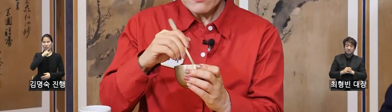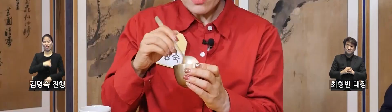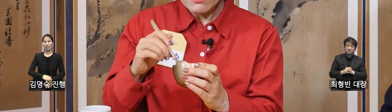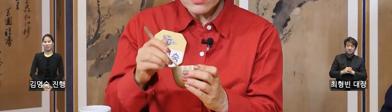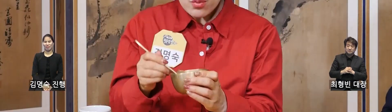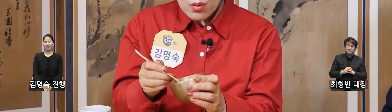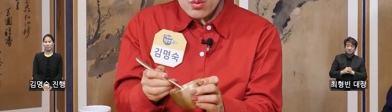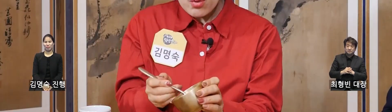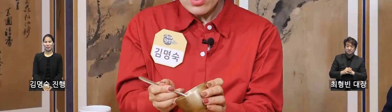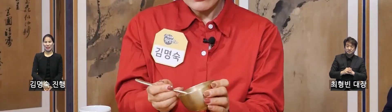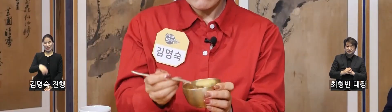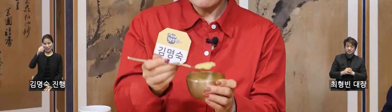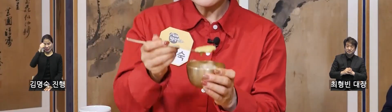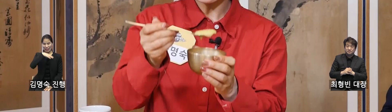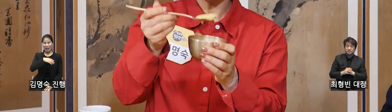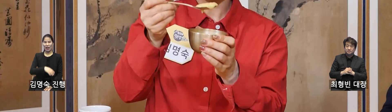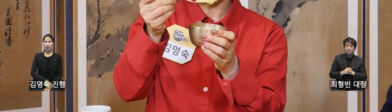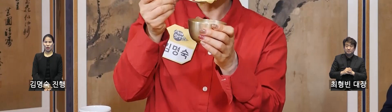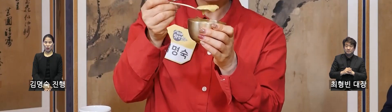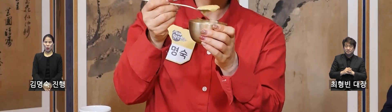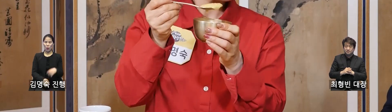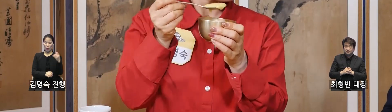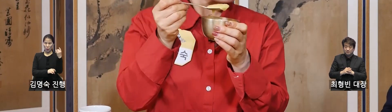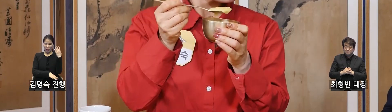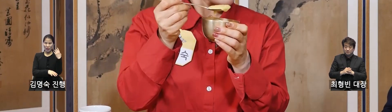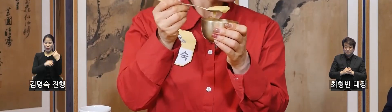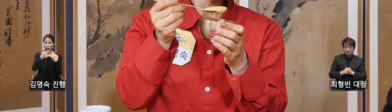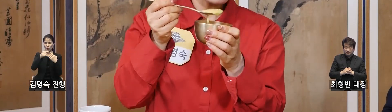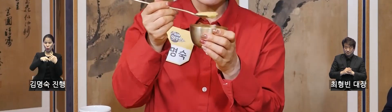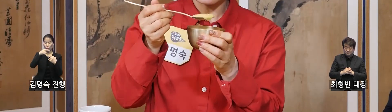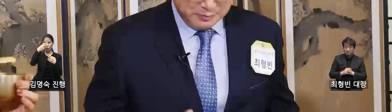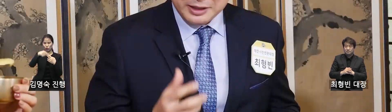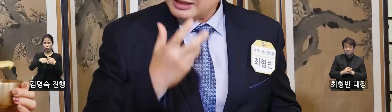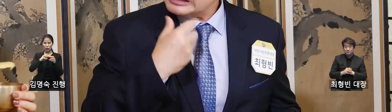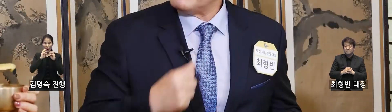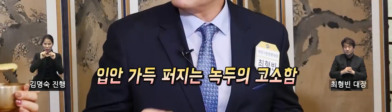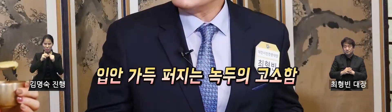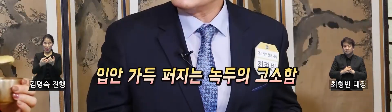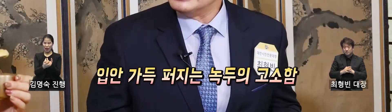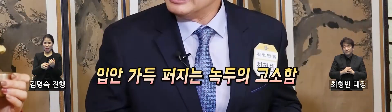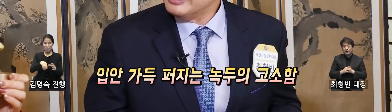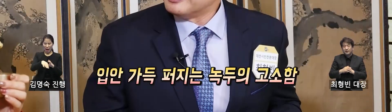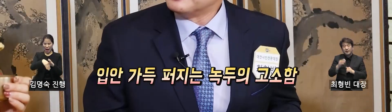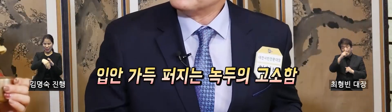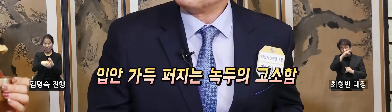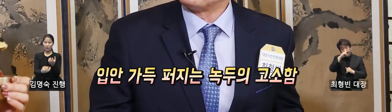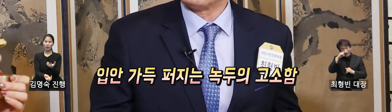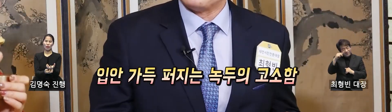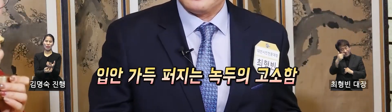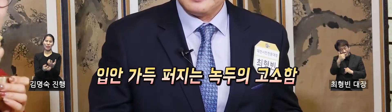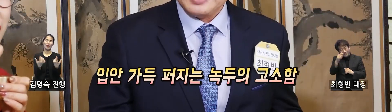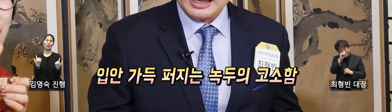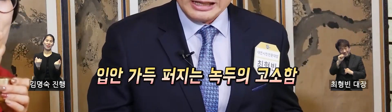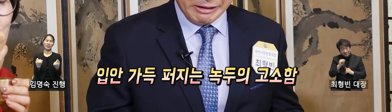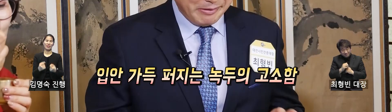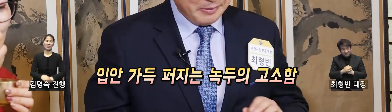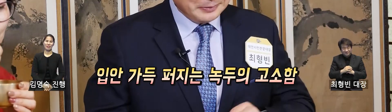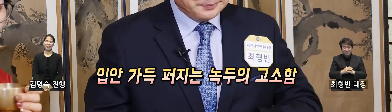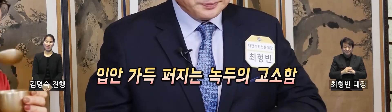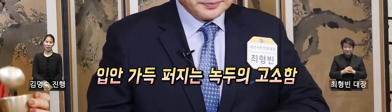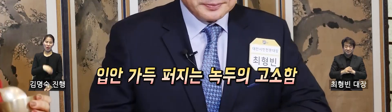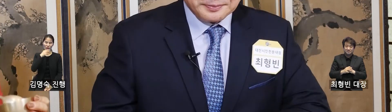그 용 오리지날 녹두 만 더 가르쳐 줘요 남는 향해 로 모코 소의 요 예